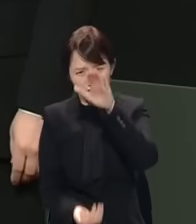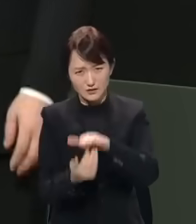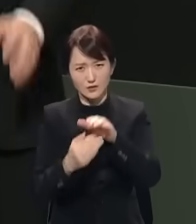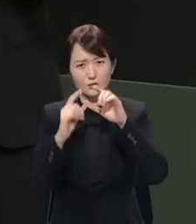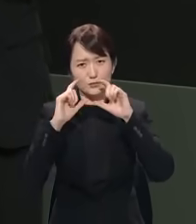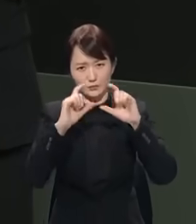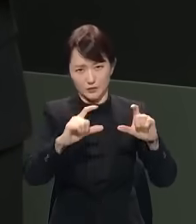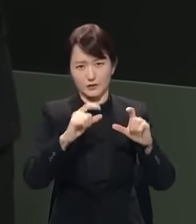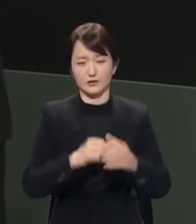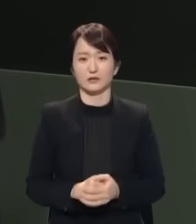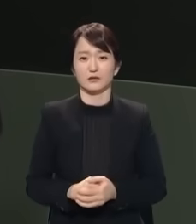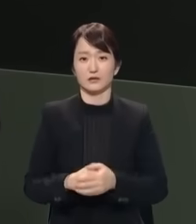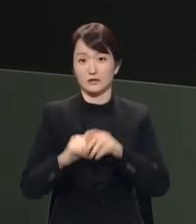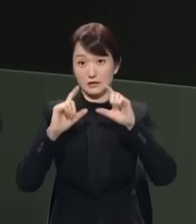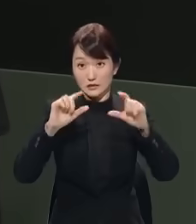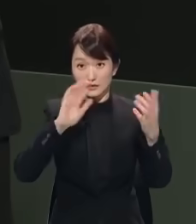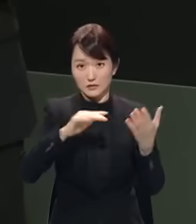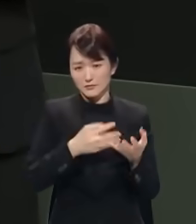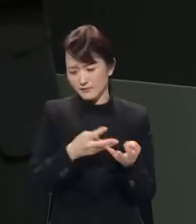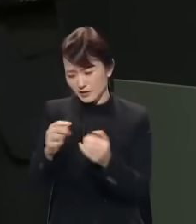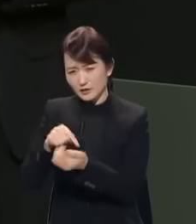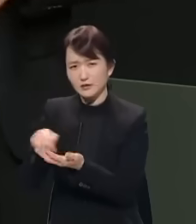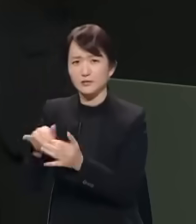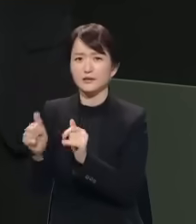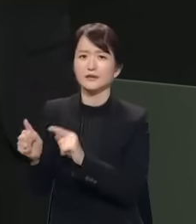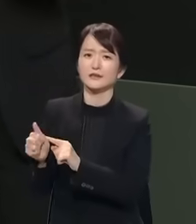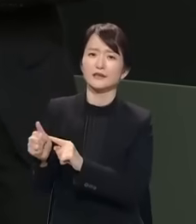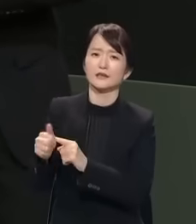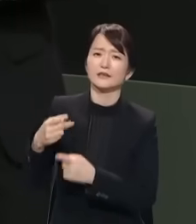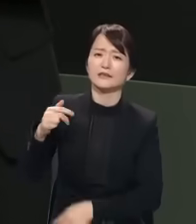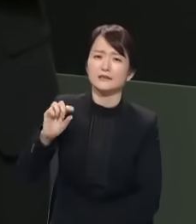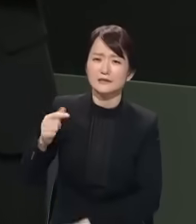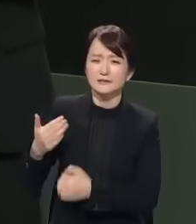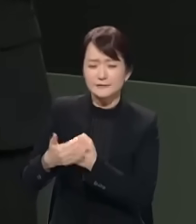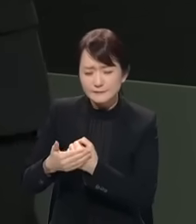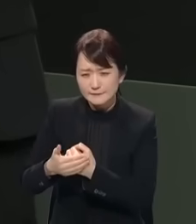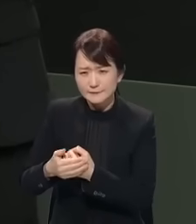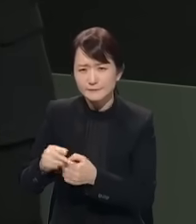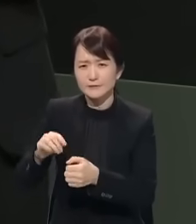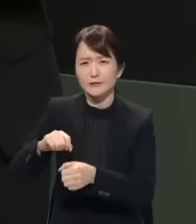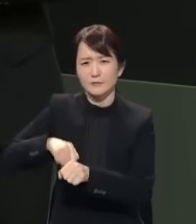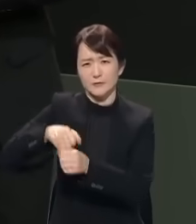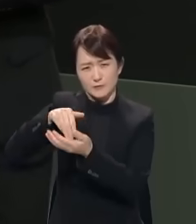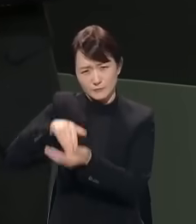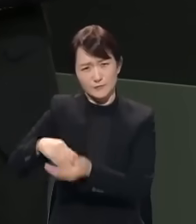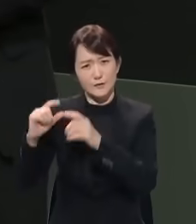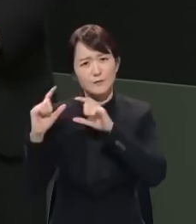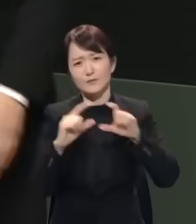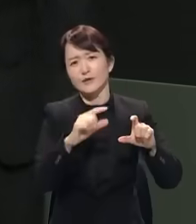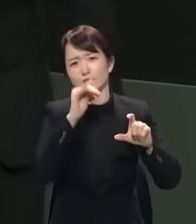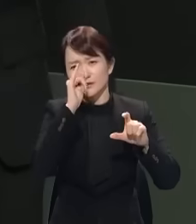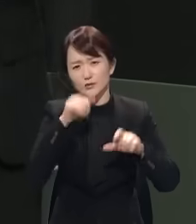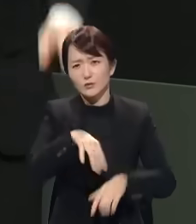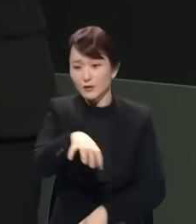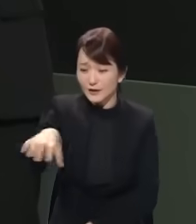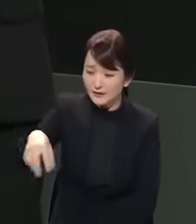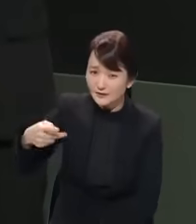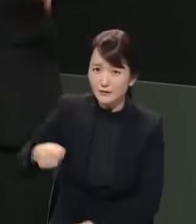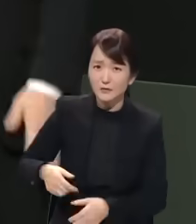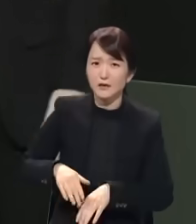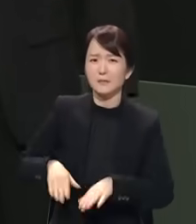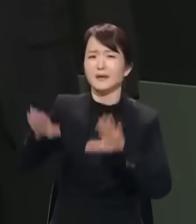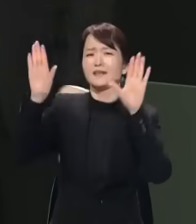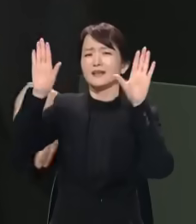받았답니다. 자, 선고 직후 많은 피해자분들께서 사건 반장 덕분에 중형을 받을 수 있었어요 하면서 현장에서 사만